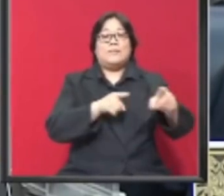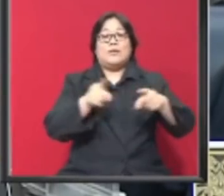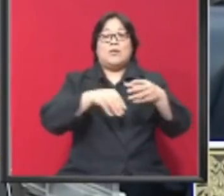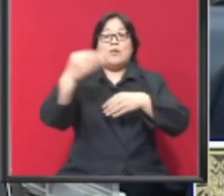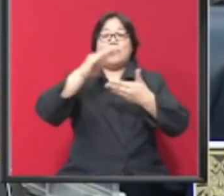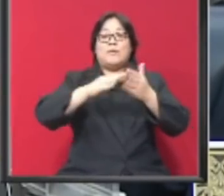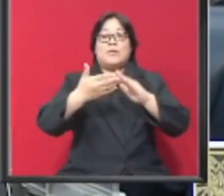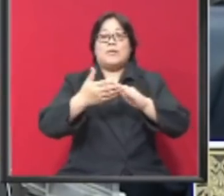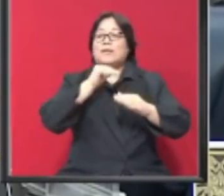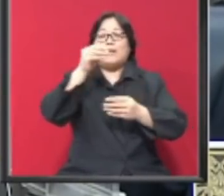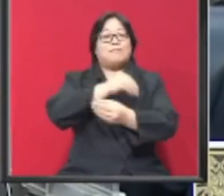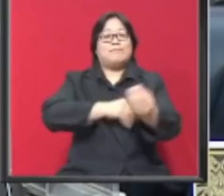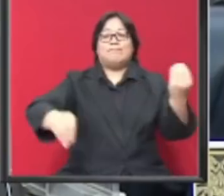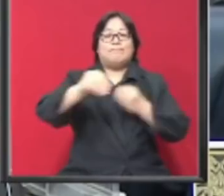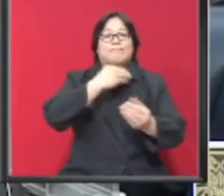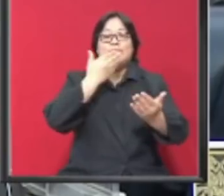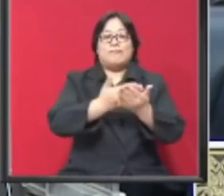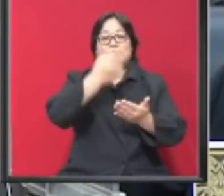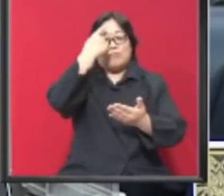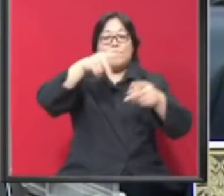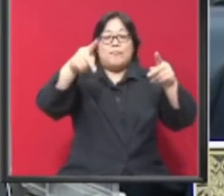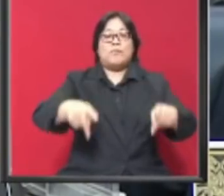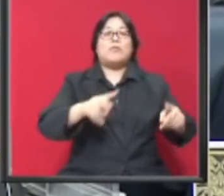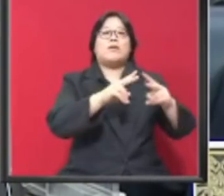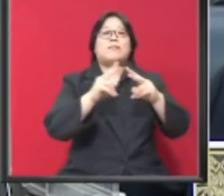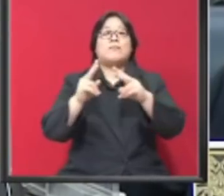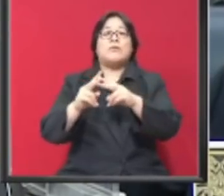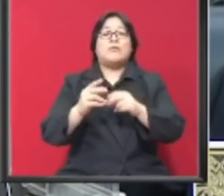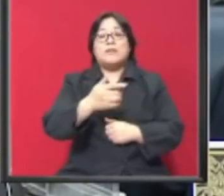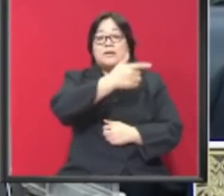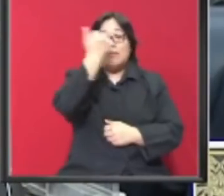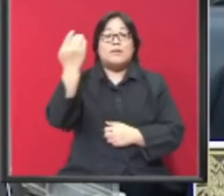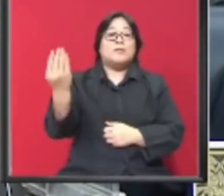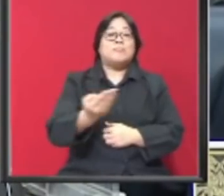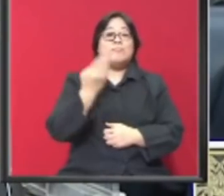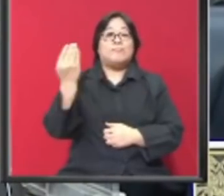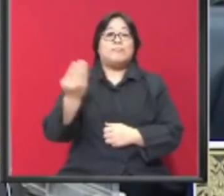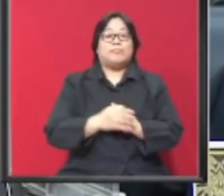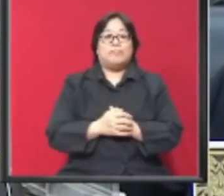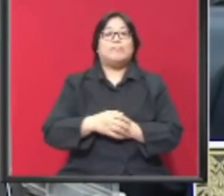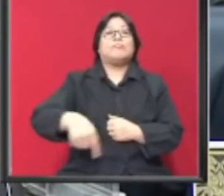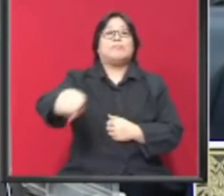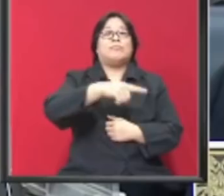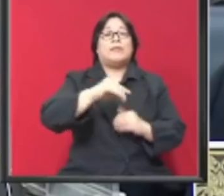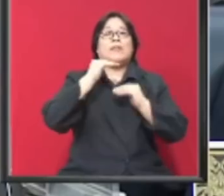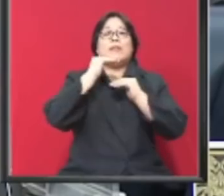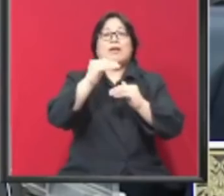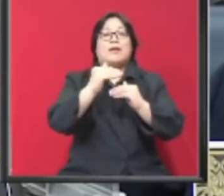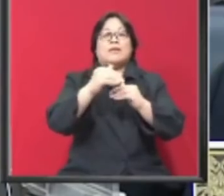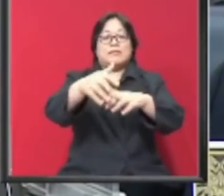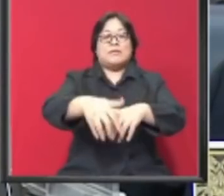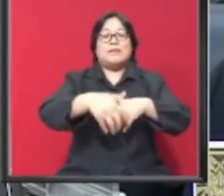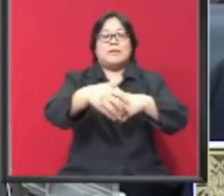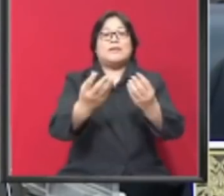tidak memberi pulangan yang baik kepada penduduk kampung karena biasanya mereka menghangatkan